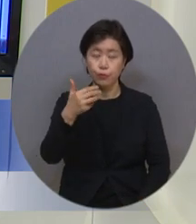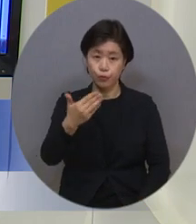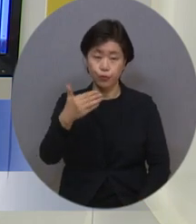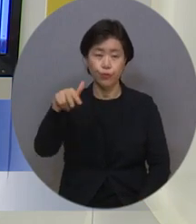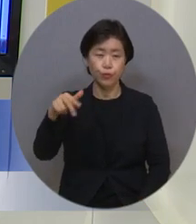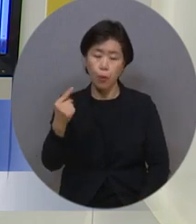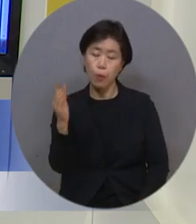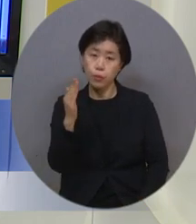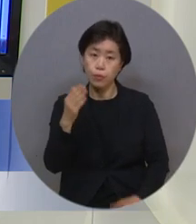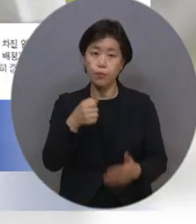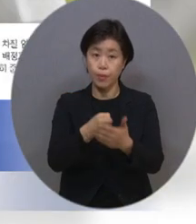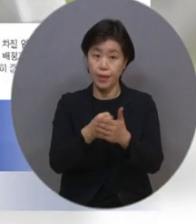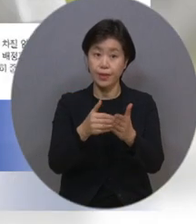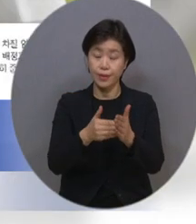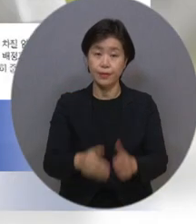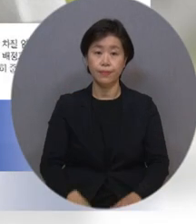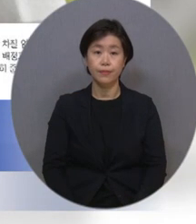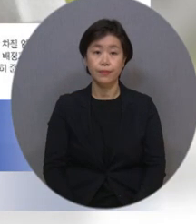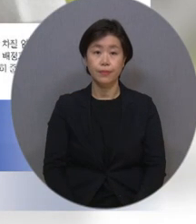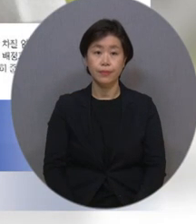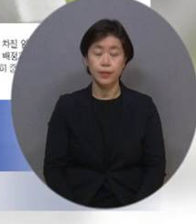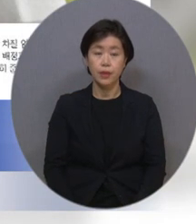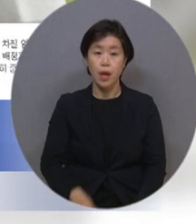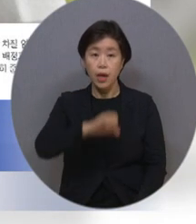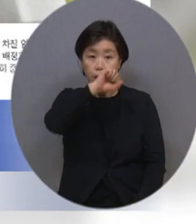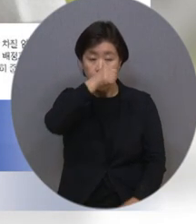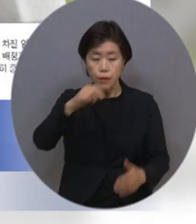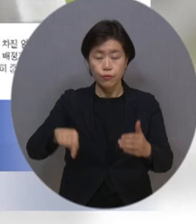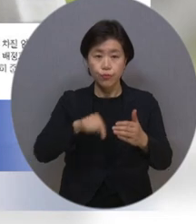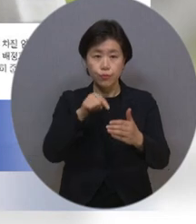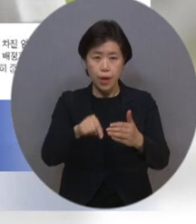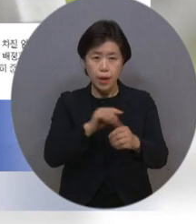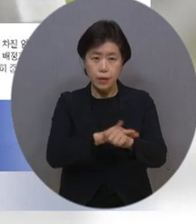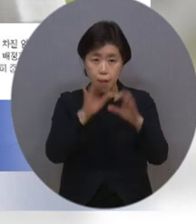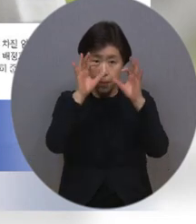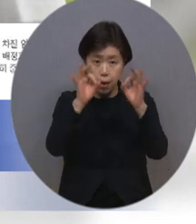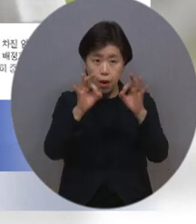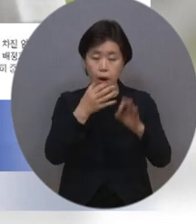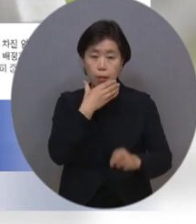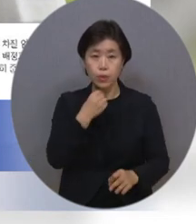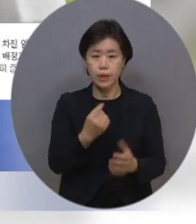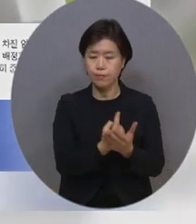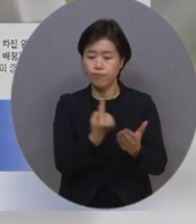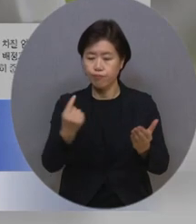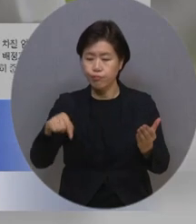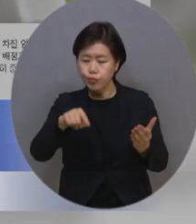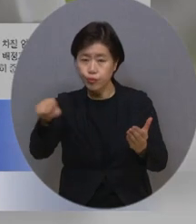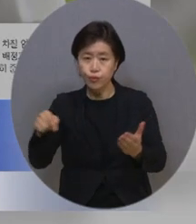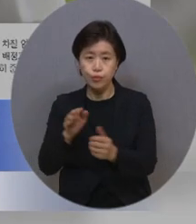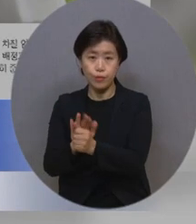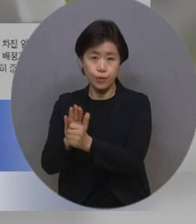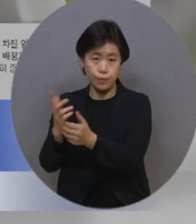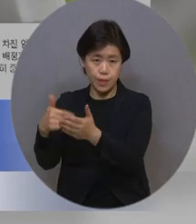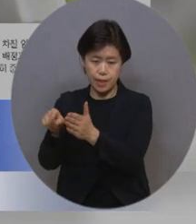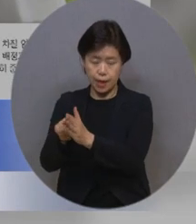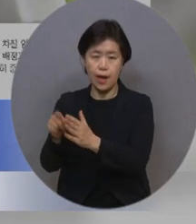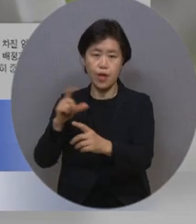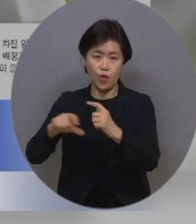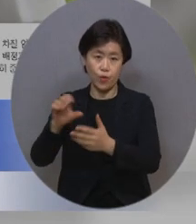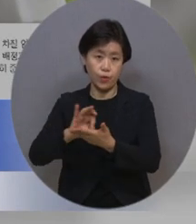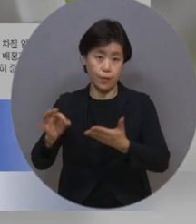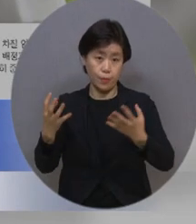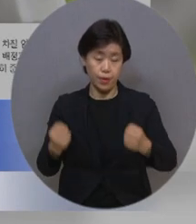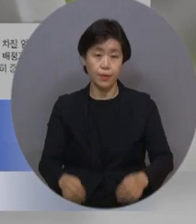편성됐다는 소식입니다 편성 예산 중 눈에 띄는 항목은 복지사각지대 해소를 위한 지원이 강화됐다는